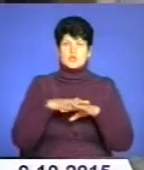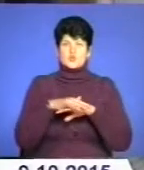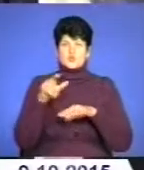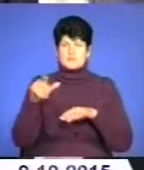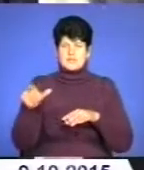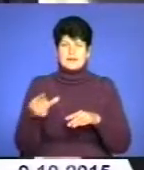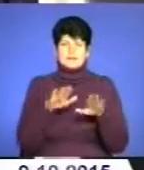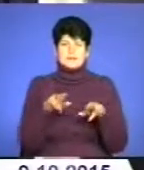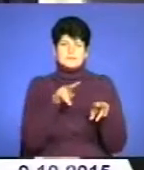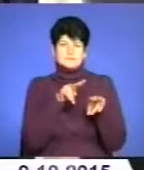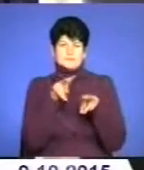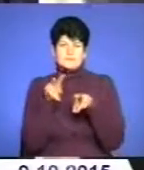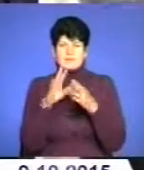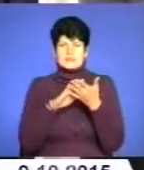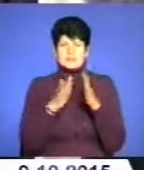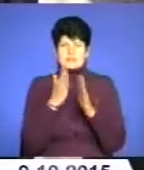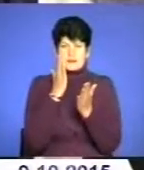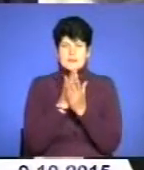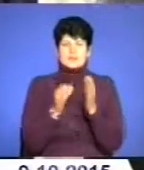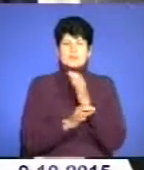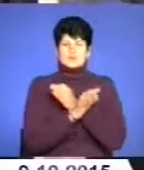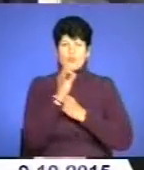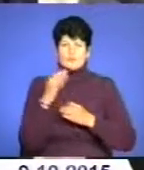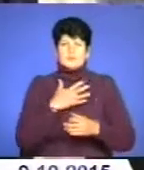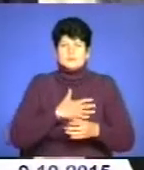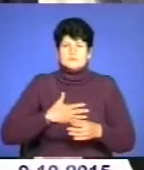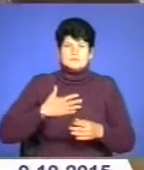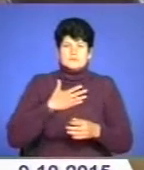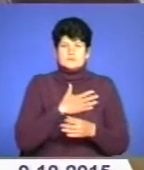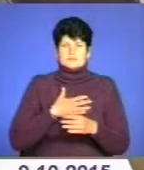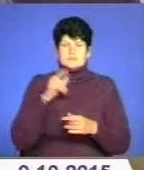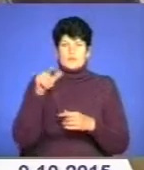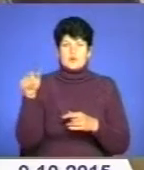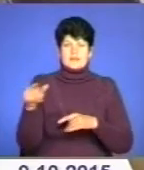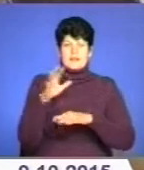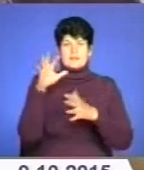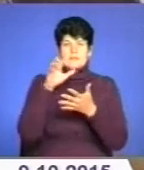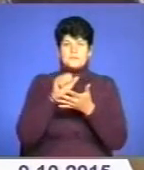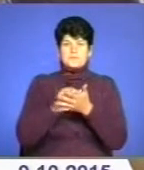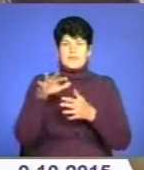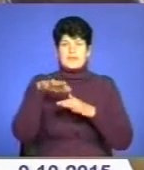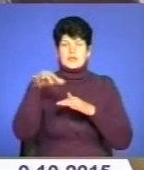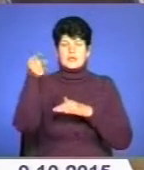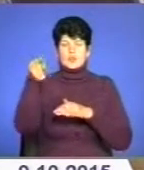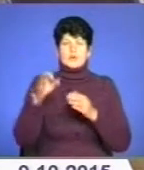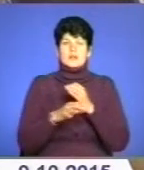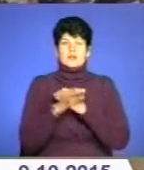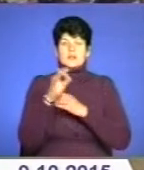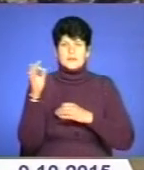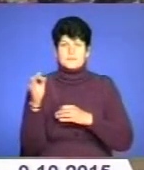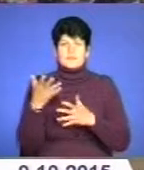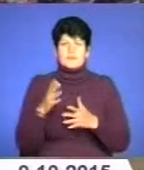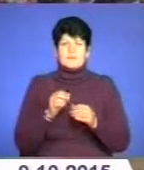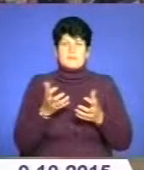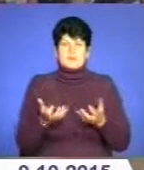слідкують за ситуацією, яка розгортається на сході, співпереживають мешканцям окупованих територій, підтримують бійців, які стали до захисту нашої